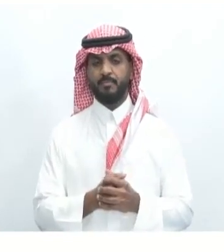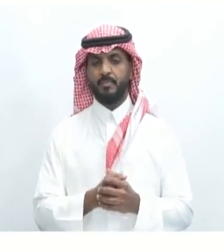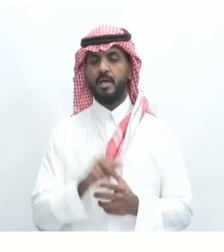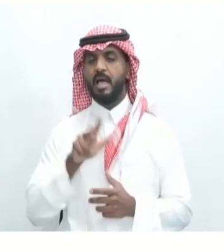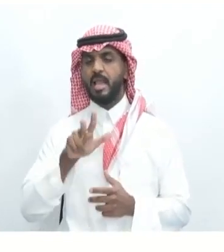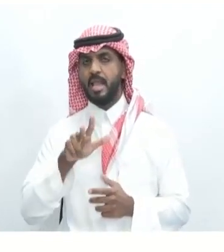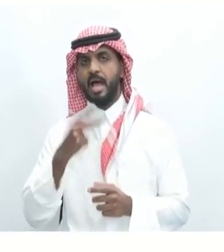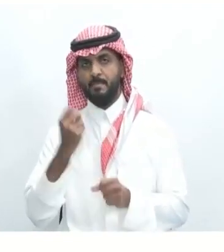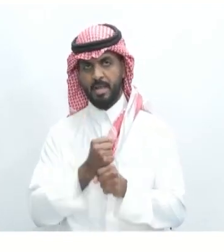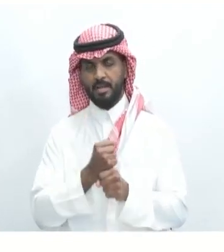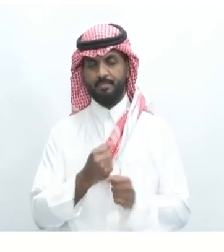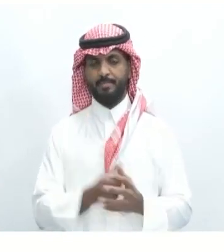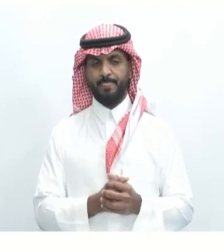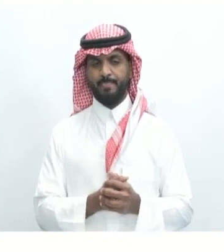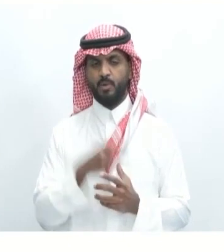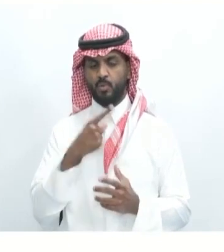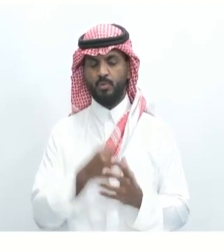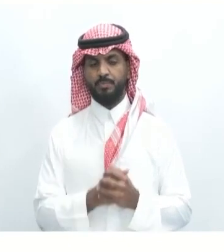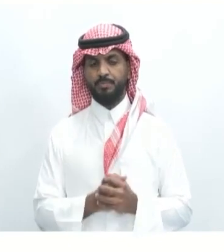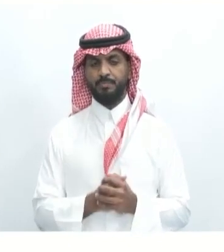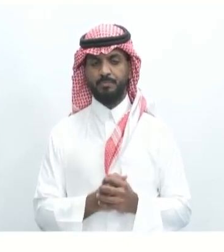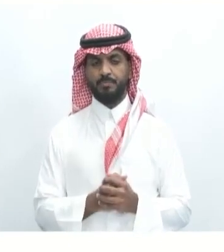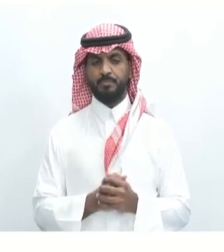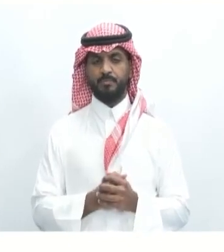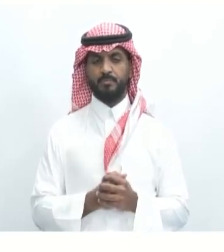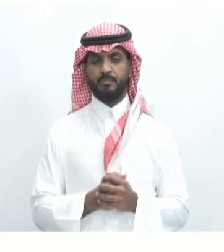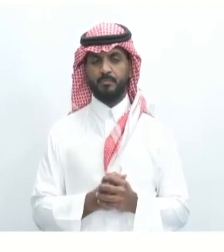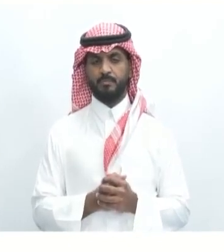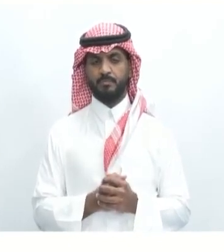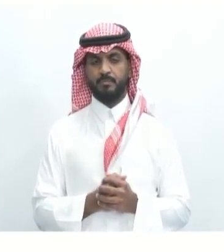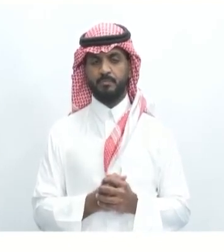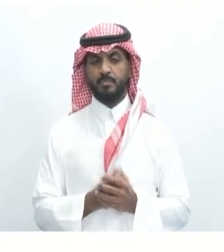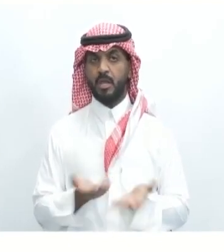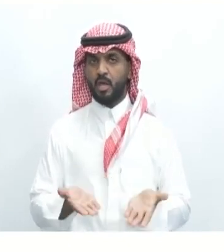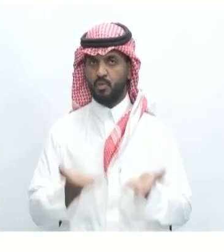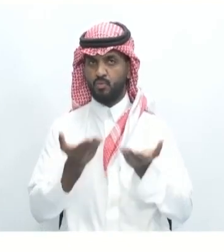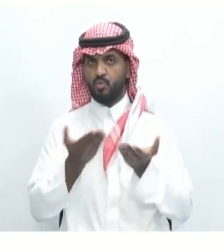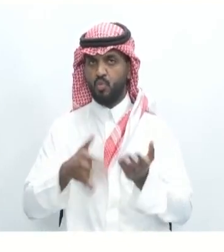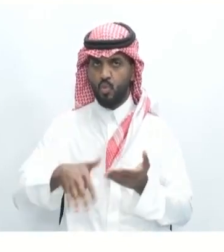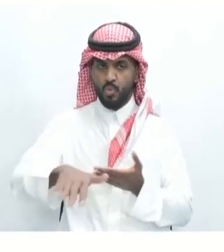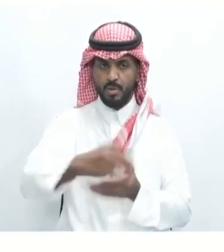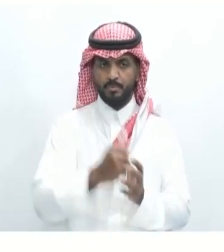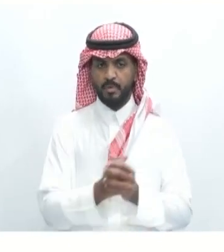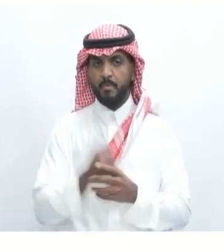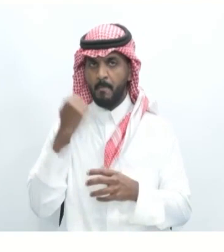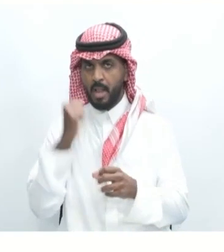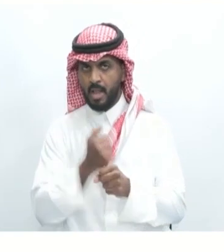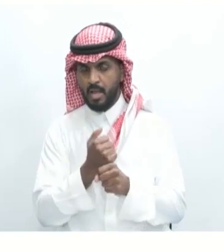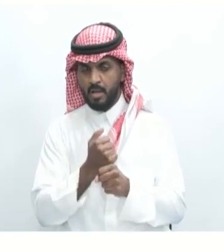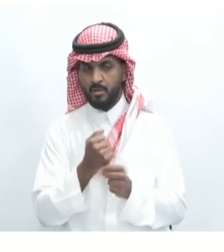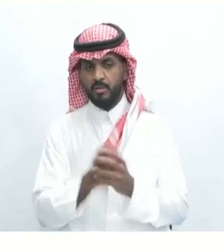ممتاز العمل فنقول احسنتم جملتي تنهض الامم بالعلم